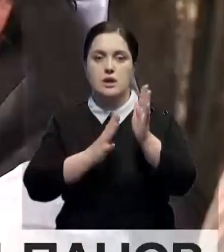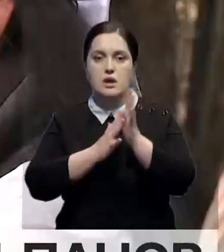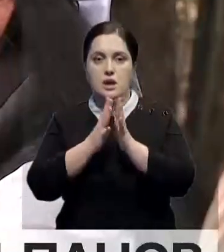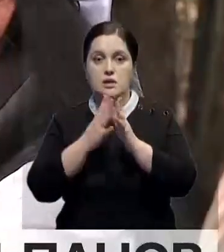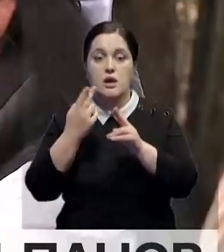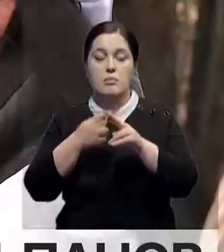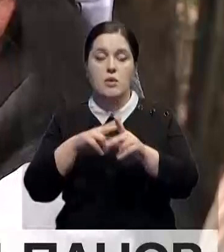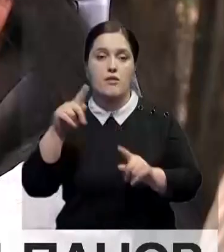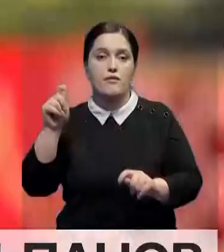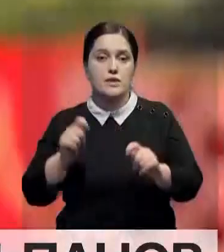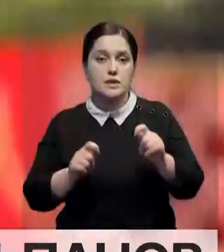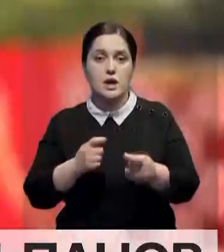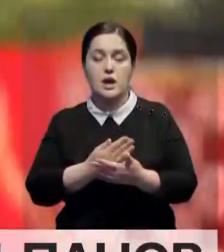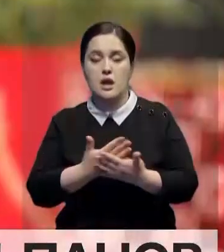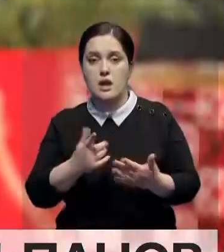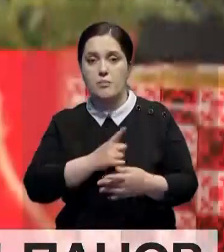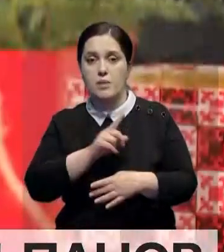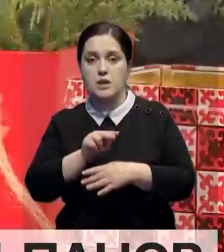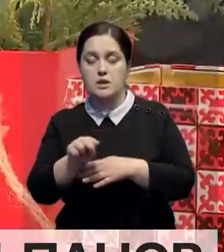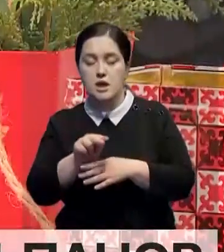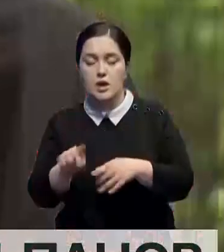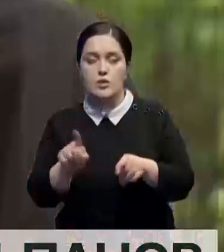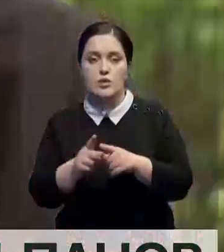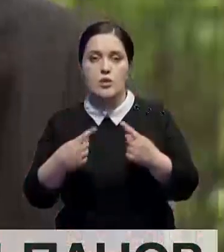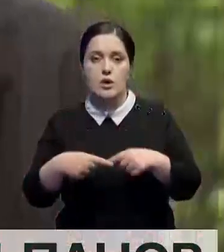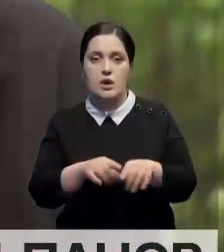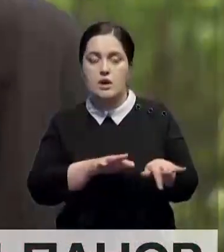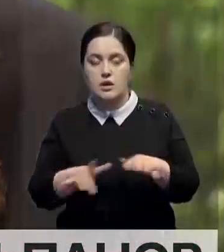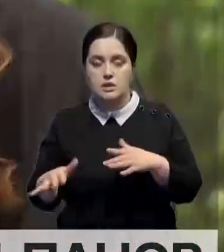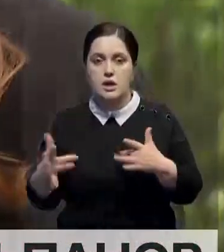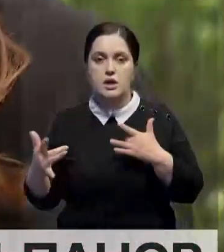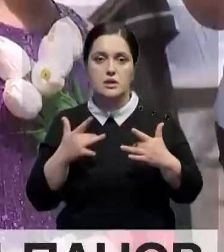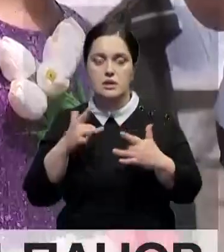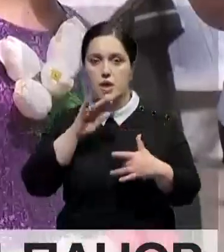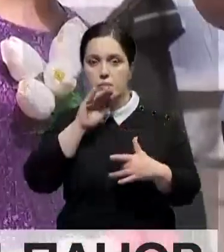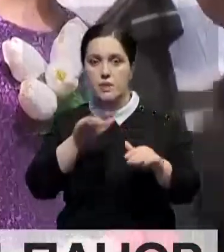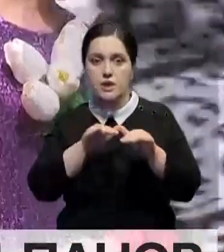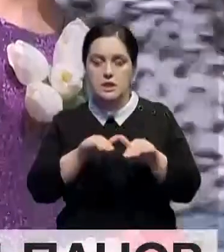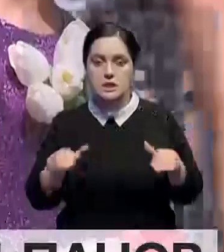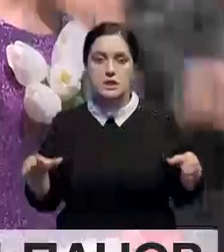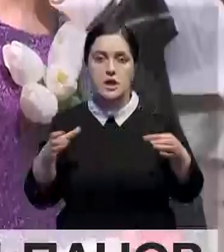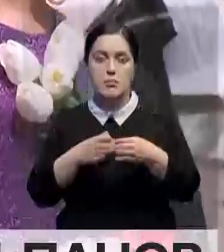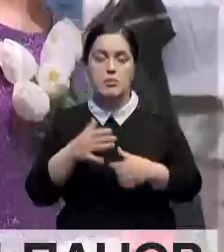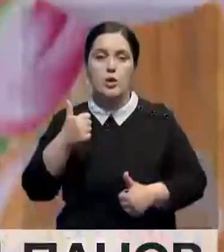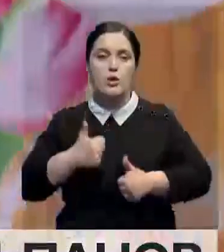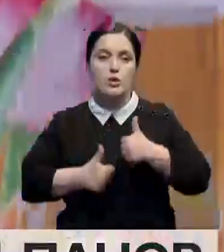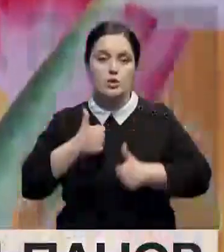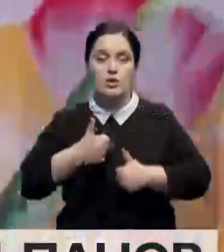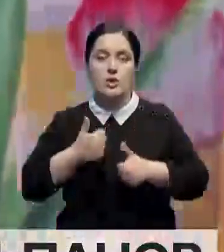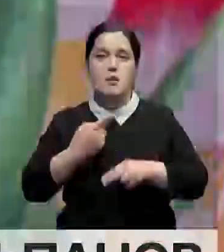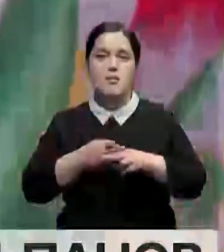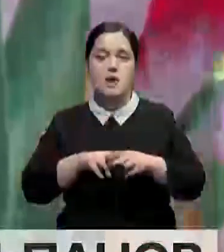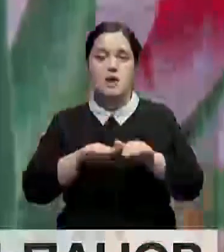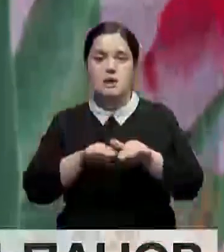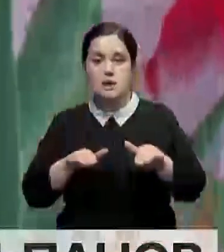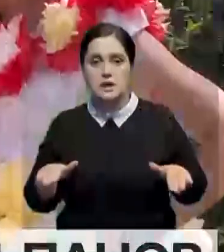рамках фестиваля прошли различные мастер-классы. Также были организованы концерт профессиональных и детских коллективов, конкурс аранжировщиков, состязания